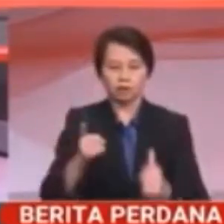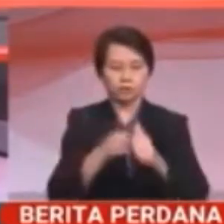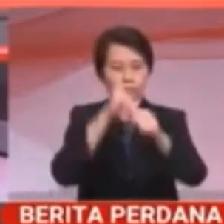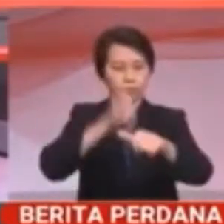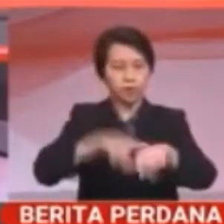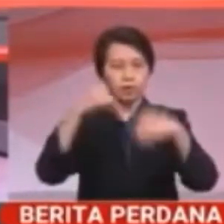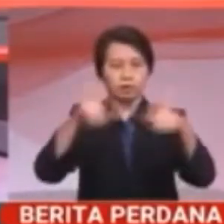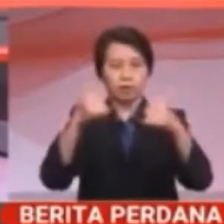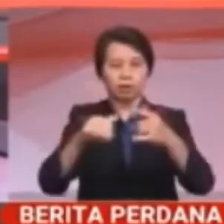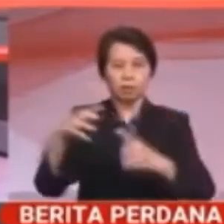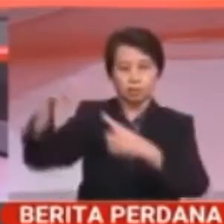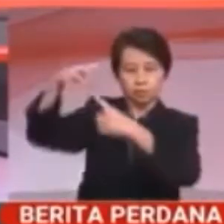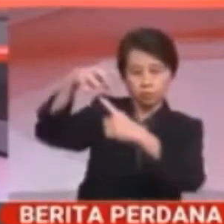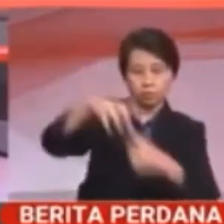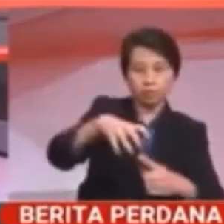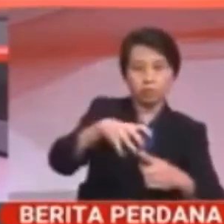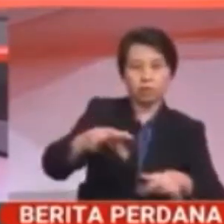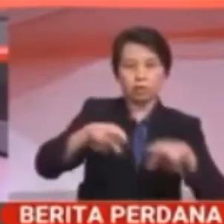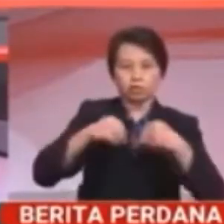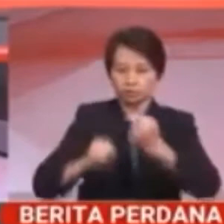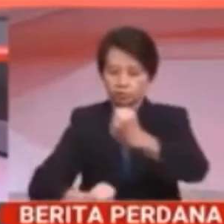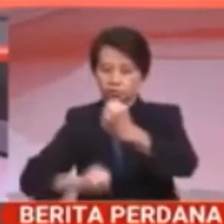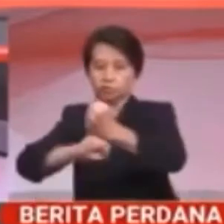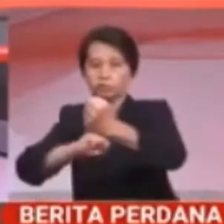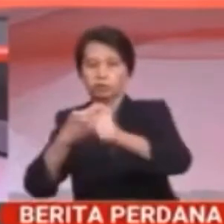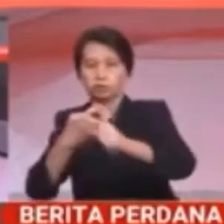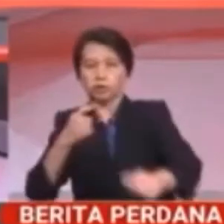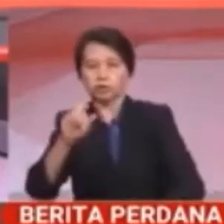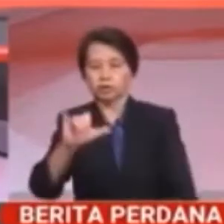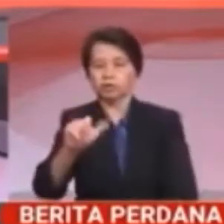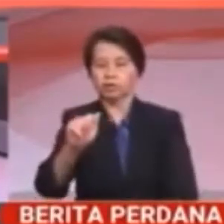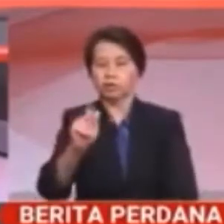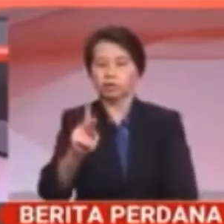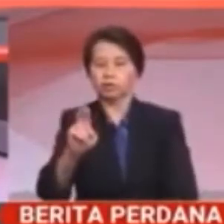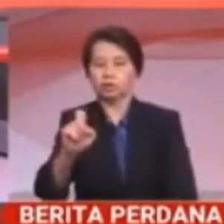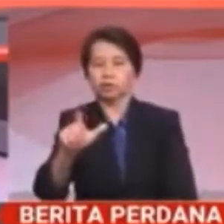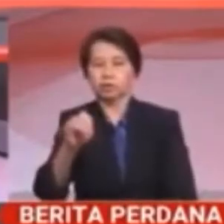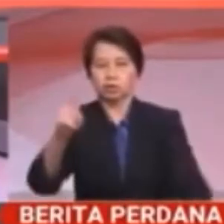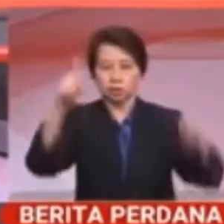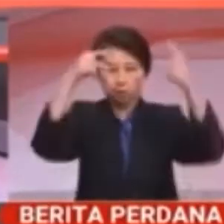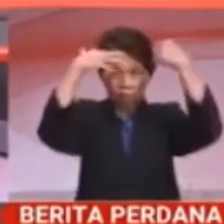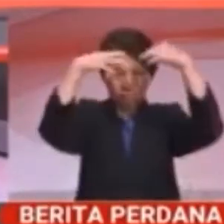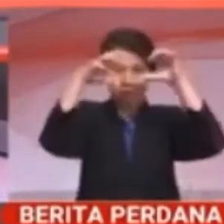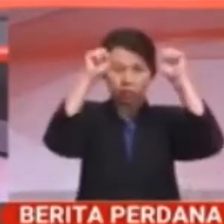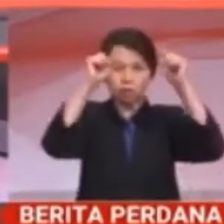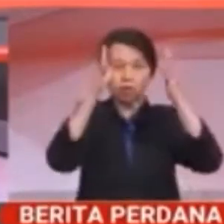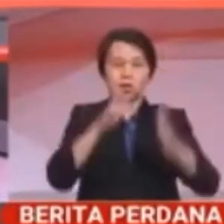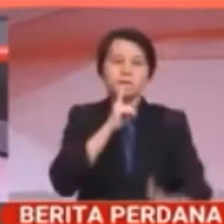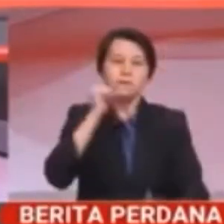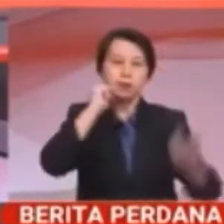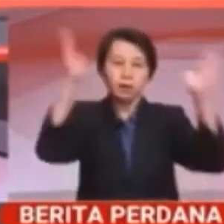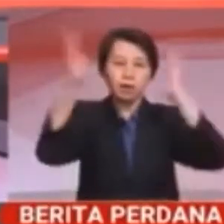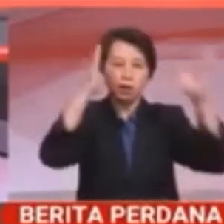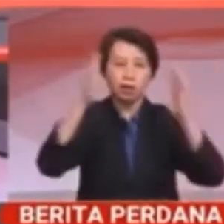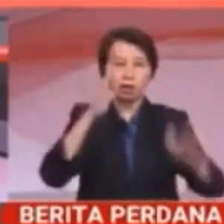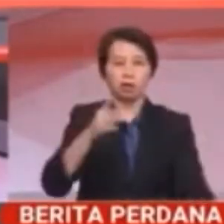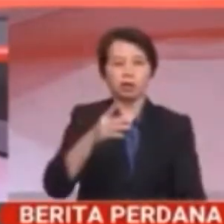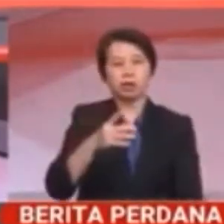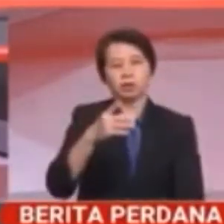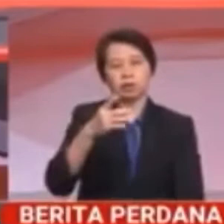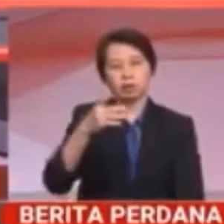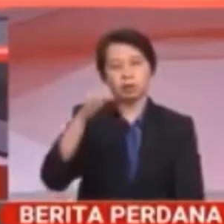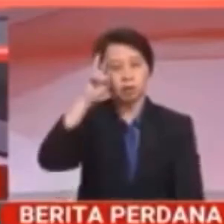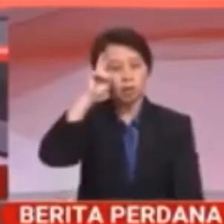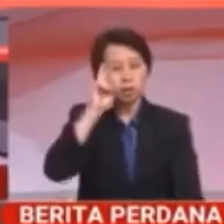sulung dalam kejauhan dan berkenaan, menerima tajaan daripada Yaakub Malaysia Sindang Berhad. Presiden Persatuan Sukan Orang Pekat Malaysia MS Def Ong